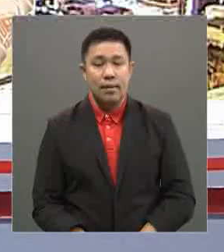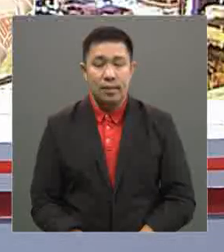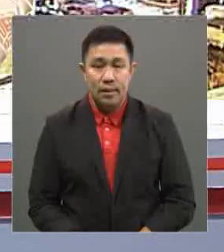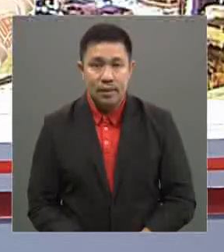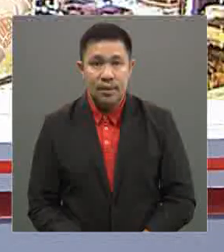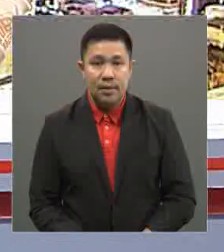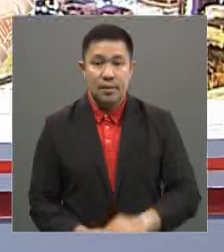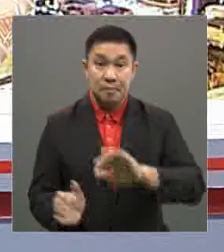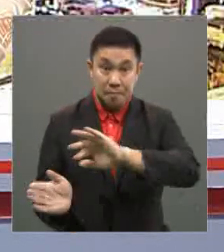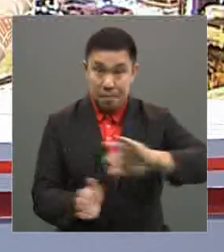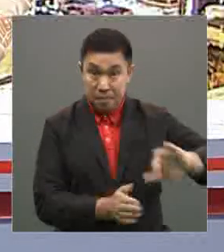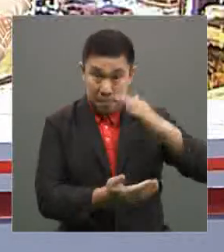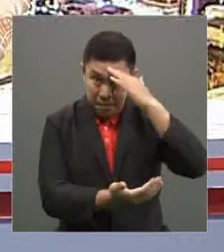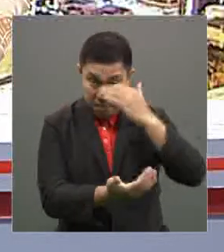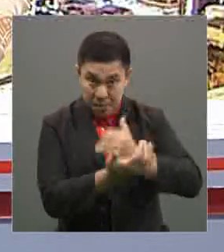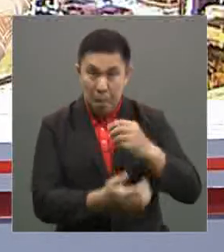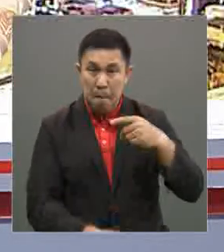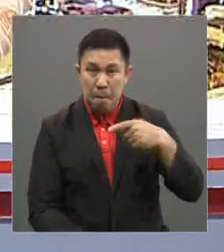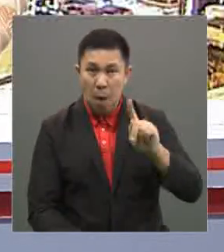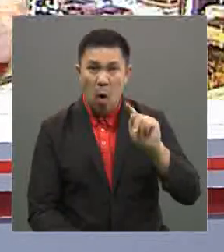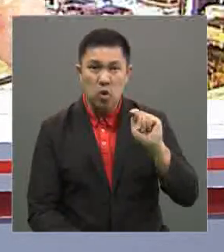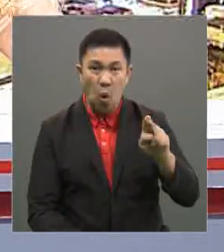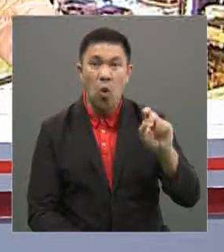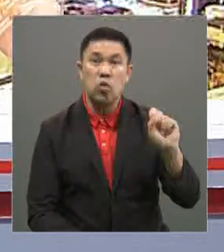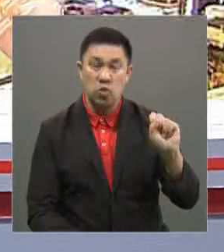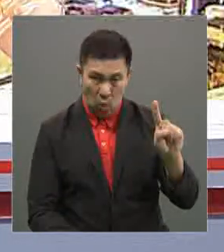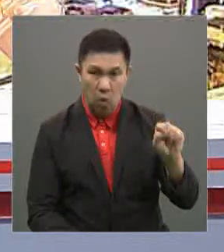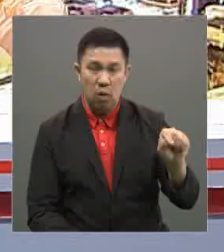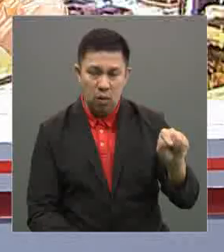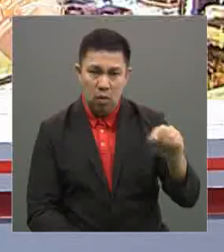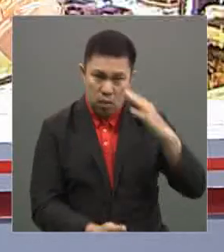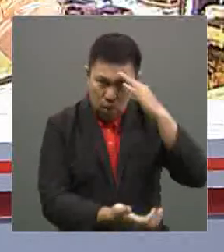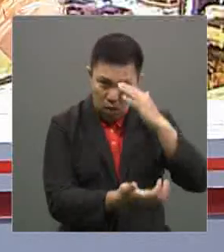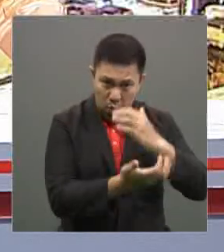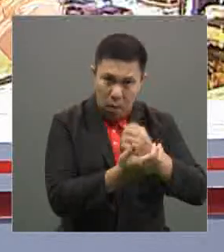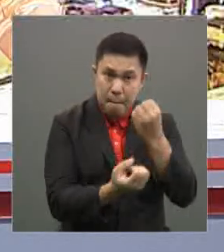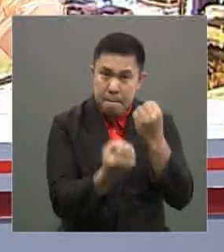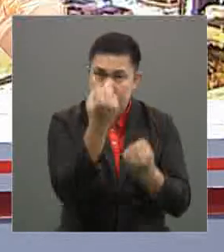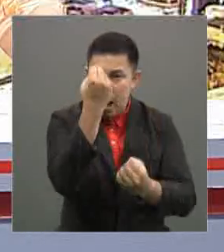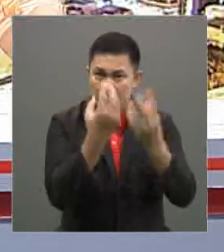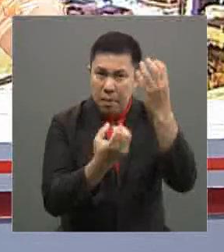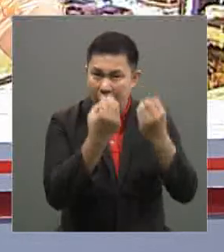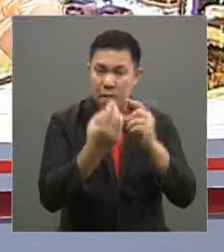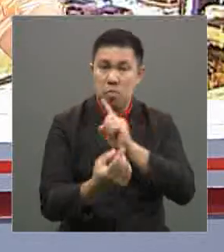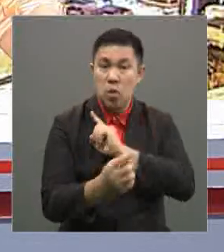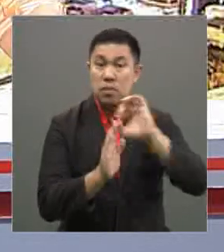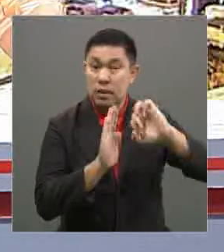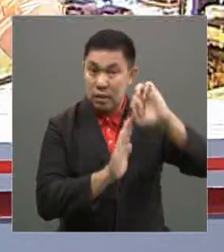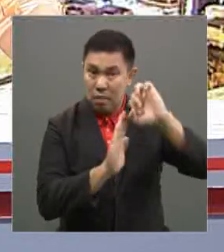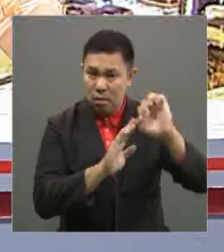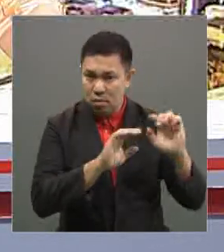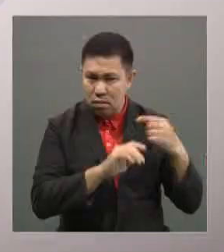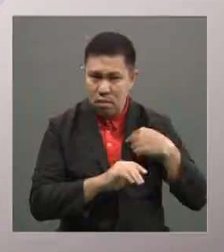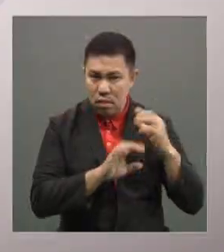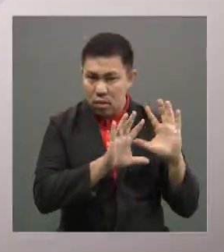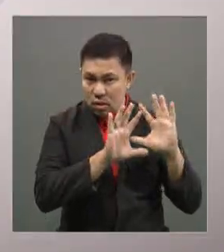ไปดูปฏิบัติการของตำรวจปทสนะคะส่วนที่กำลังร่วมกับทางเจ้าหน้าที่ป่าไม้เชียงใหม่ค่ะบุกเข้าไปทำลาย